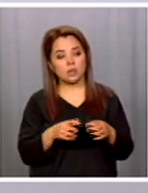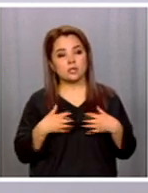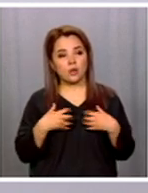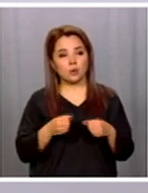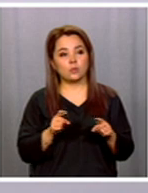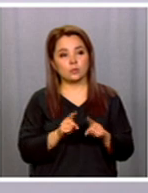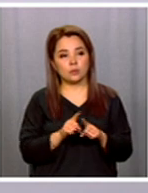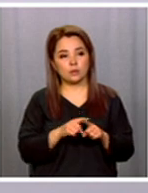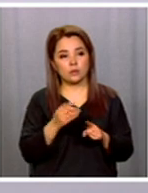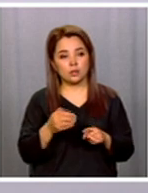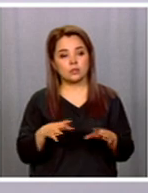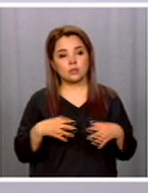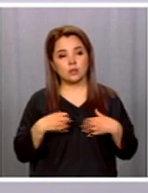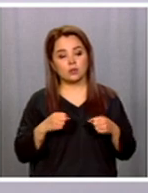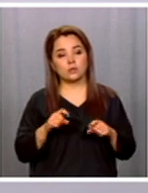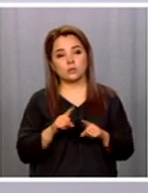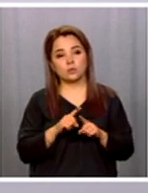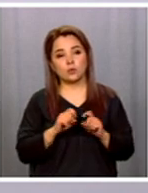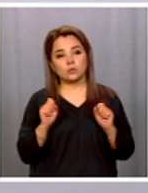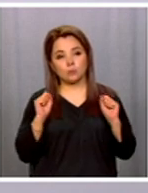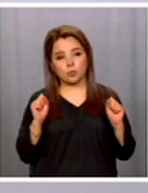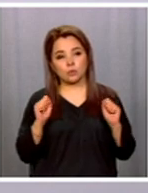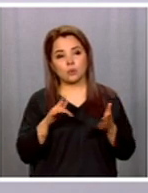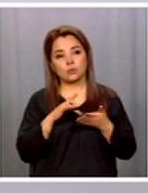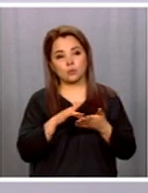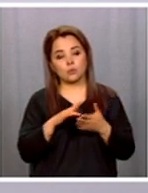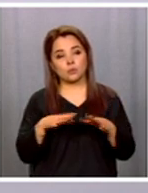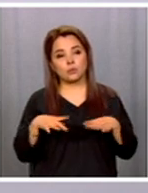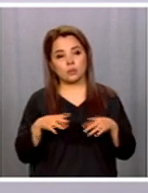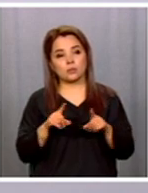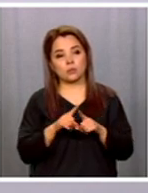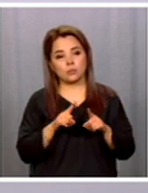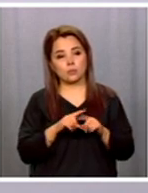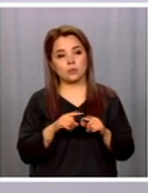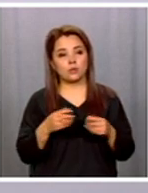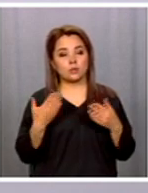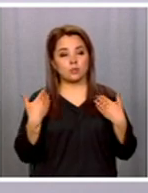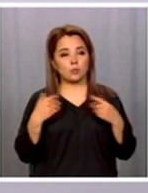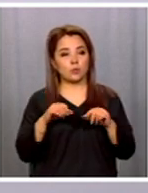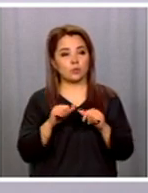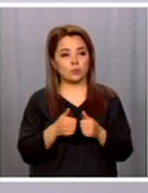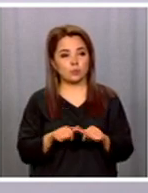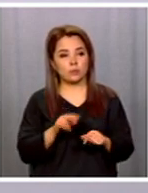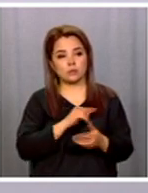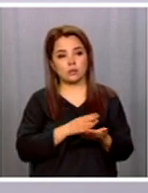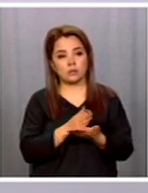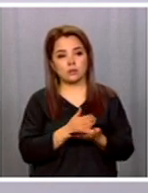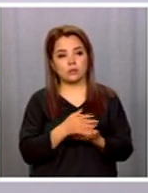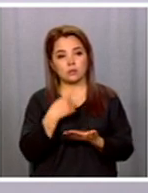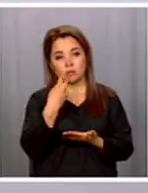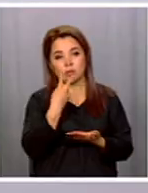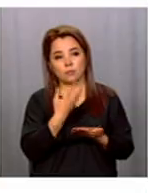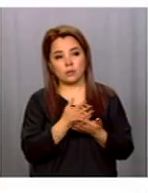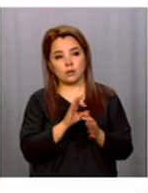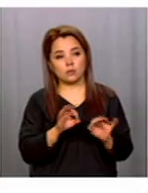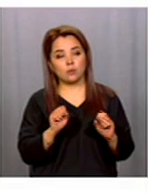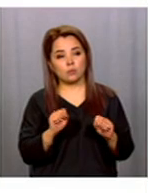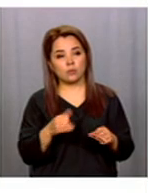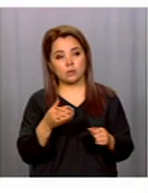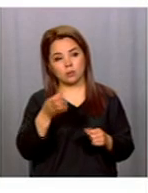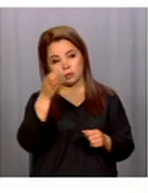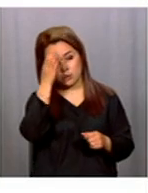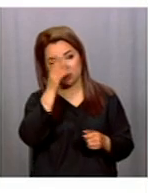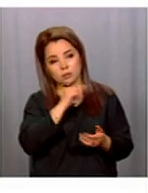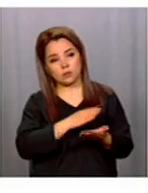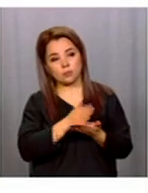сонымен бірге дене шынықтыру мен спорт, туризм және демалысты ұйымдастыру сияқты жалпы қызмет түрлерін айтуға болады. Және ғылыми